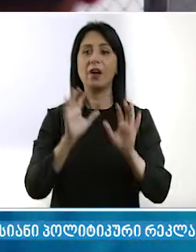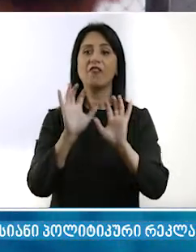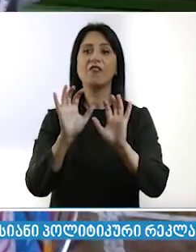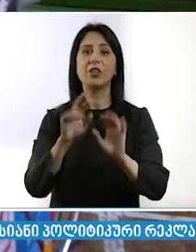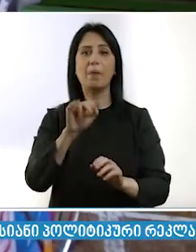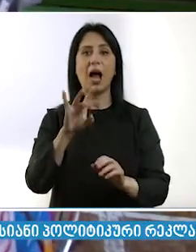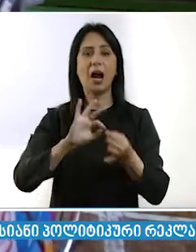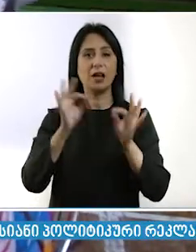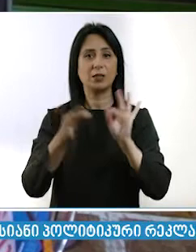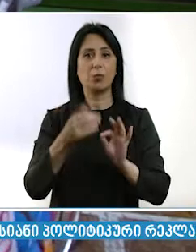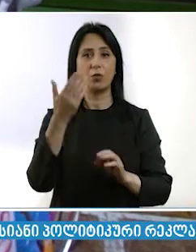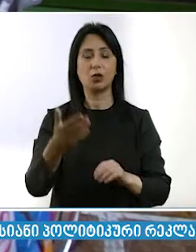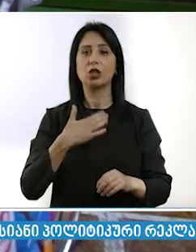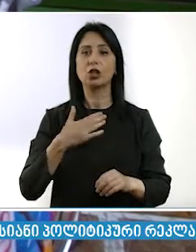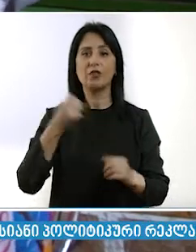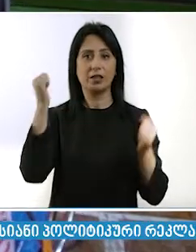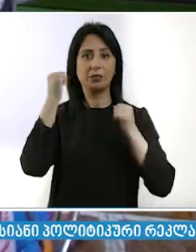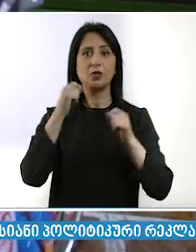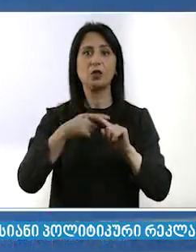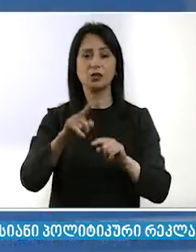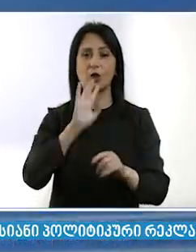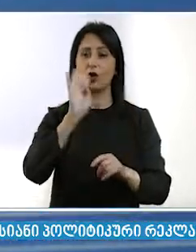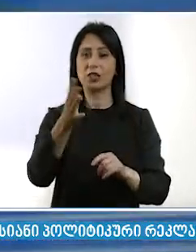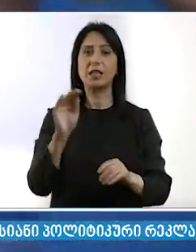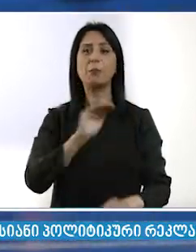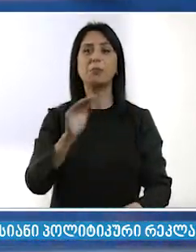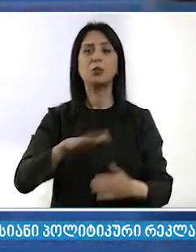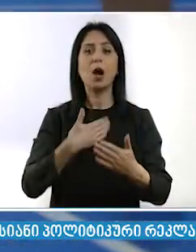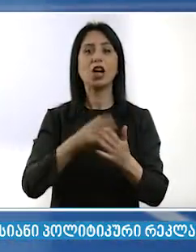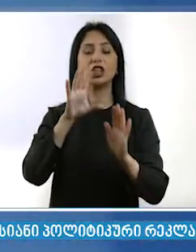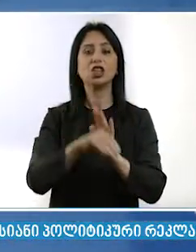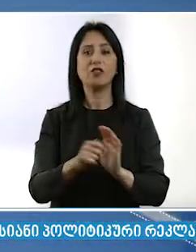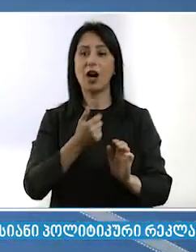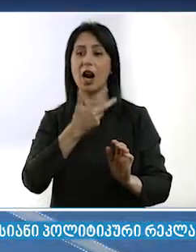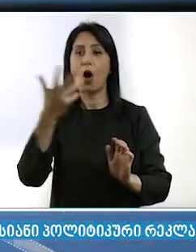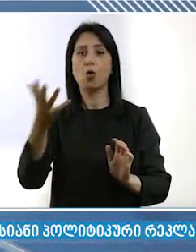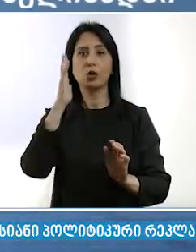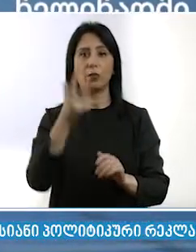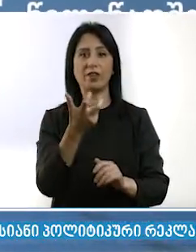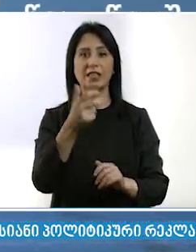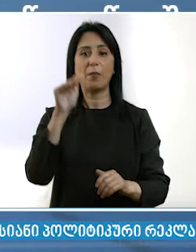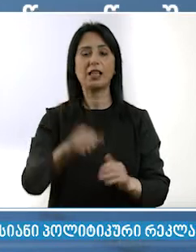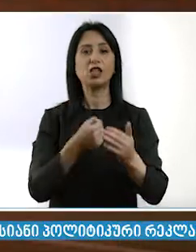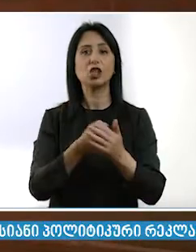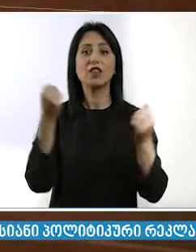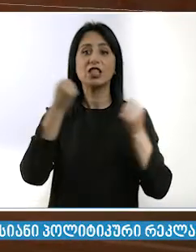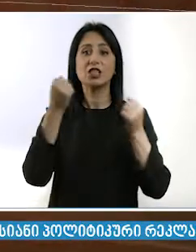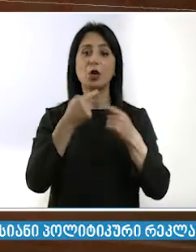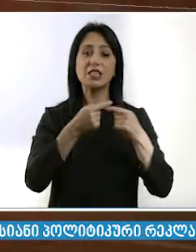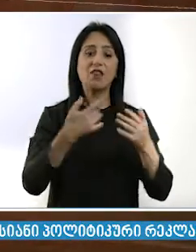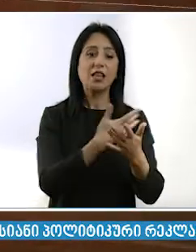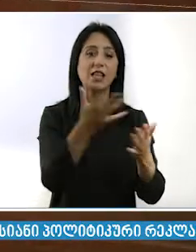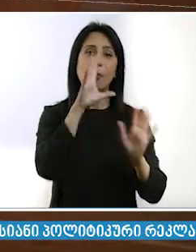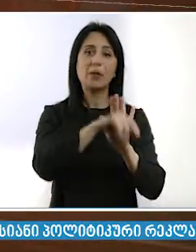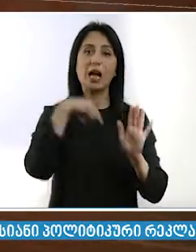მექანიზმი. Ვიზრუნებთ პარასპორტის განვითარებას. Ჩვენი გეგმის მიხედვით 4 წელიწადში ფიზიკურ აქტივობებში ჩართულ პირთა რაოდენობა 300-მდე,